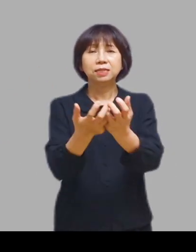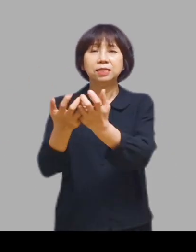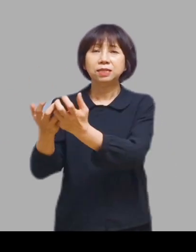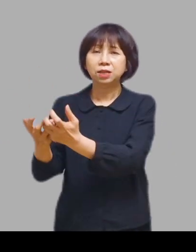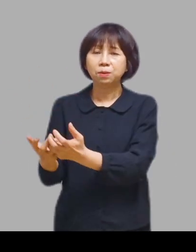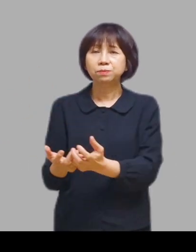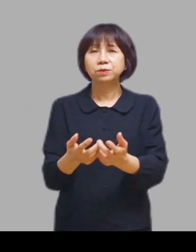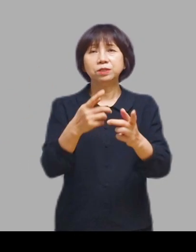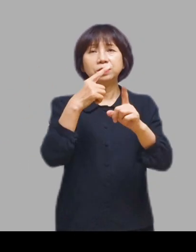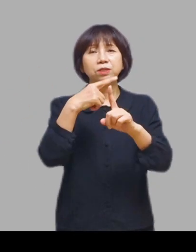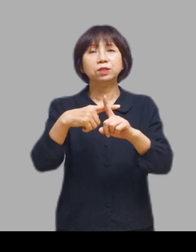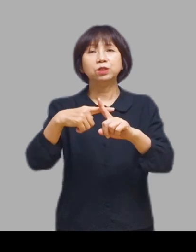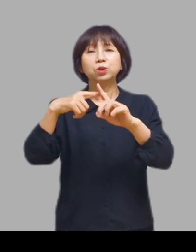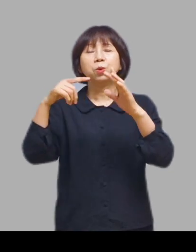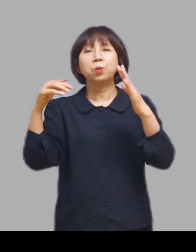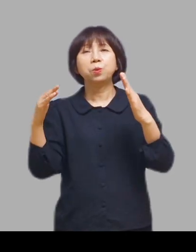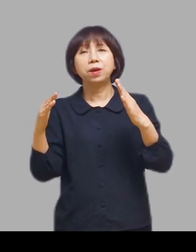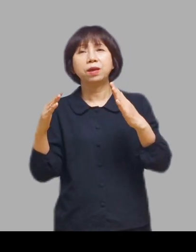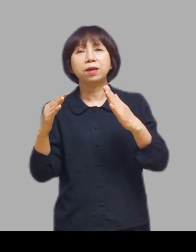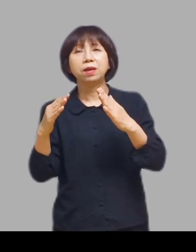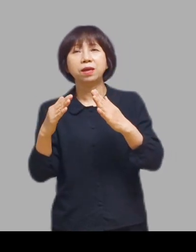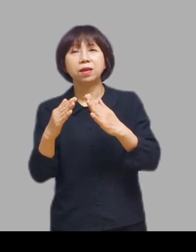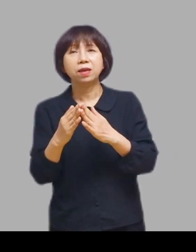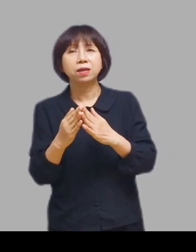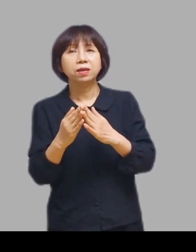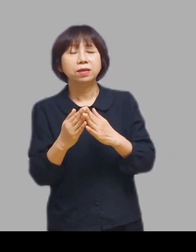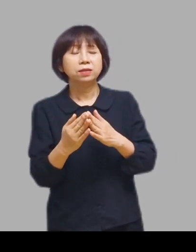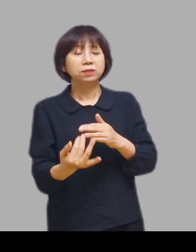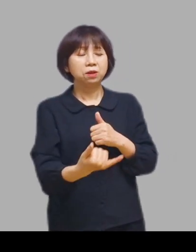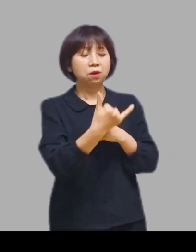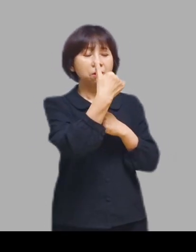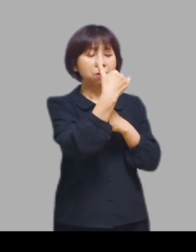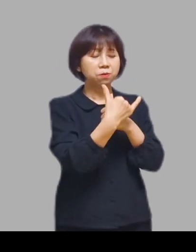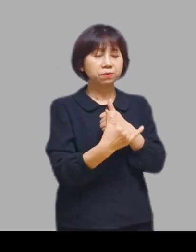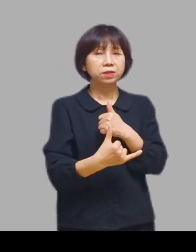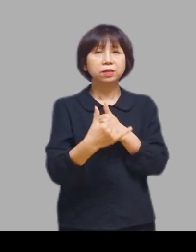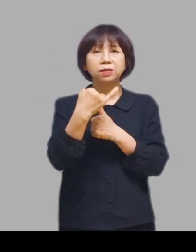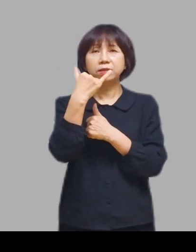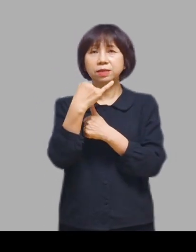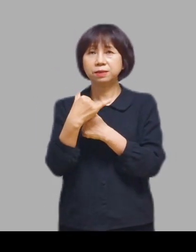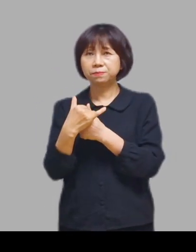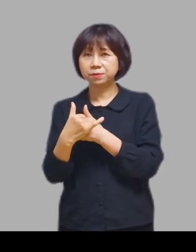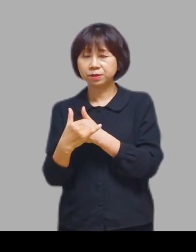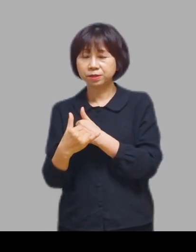사랑이 넘치는 교회